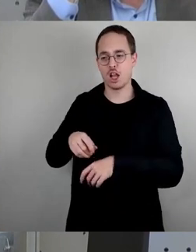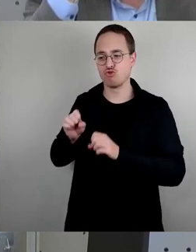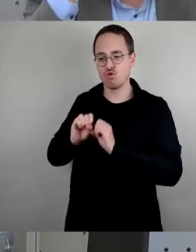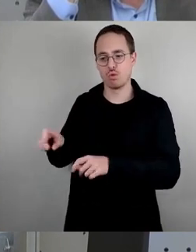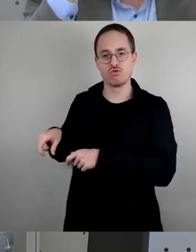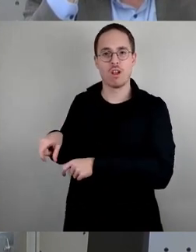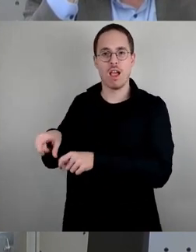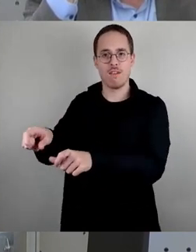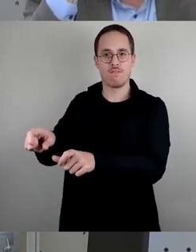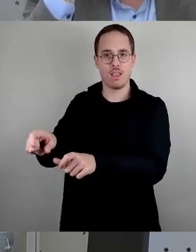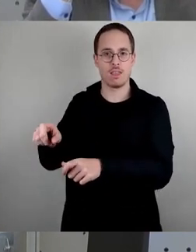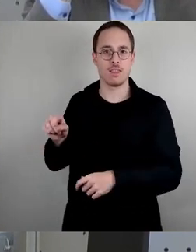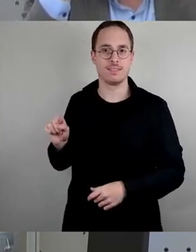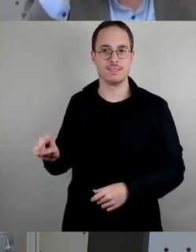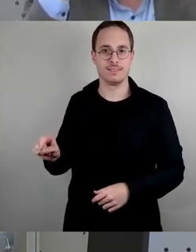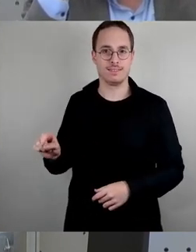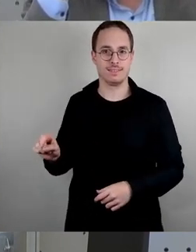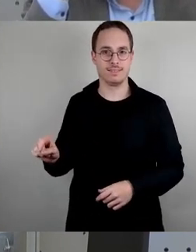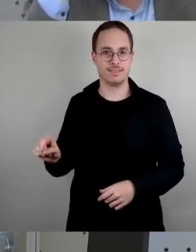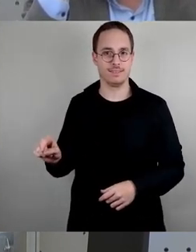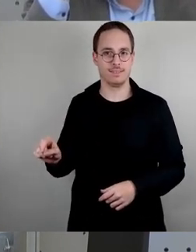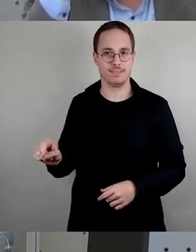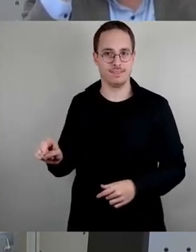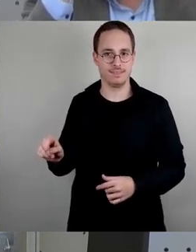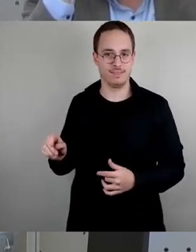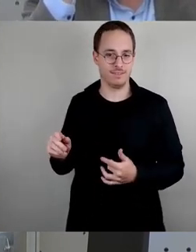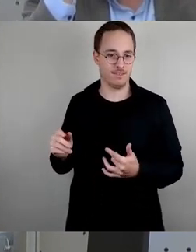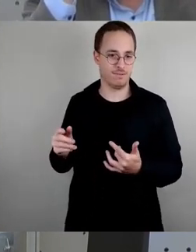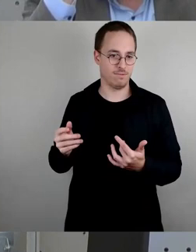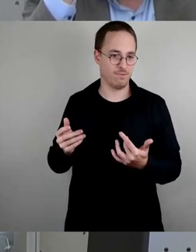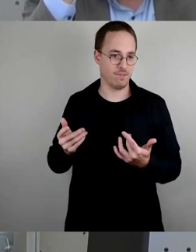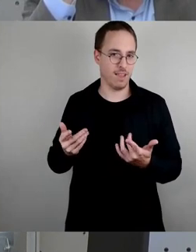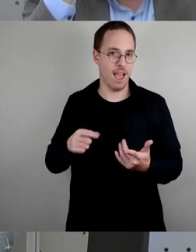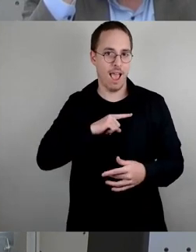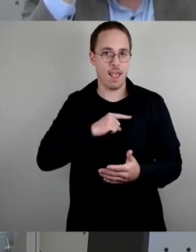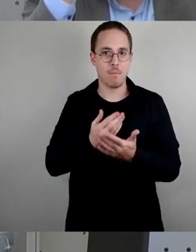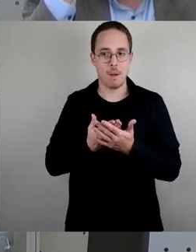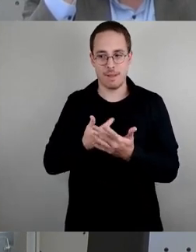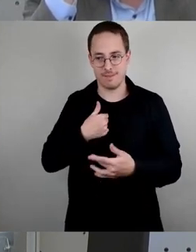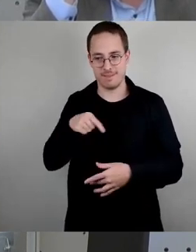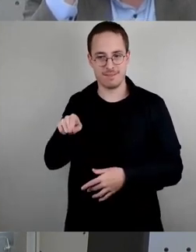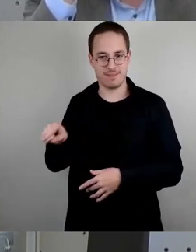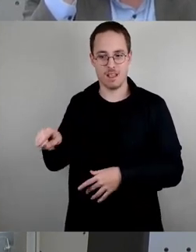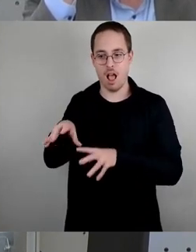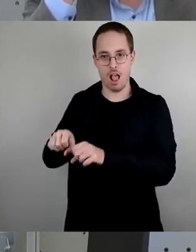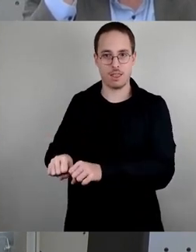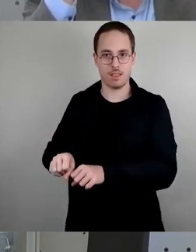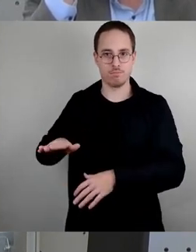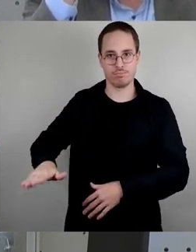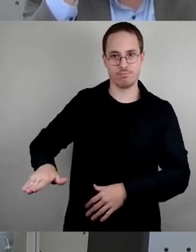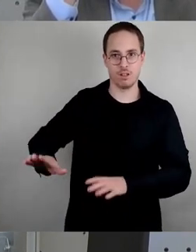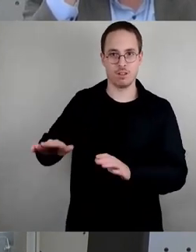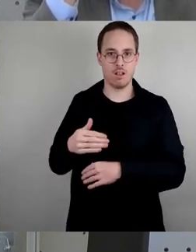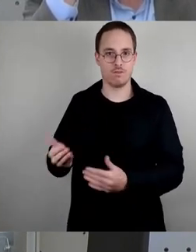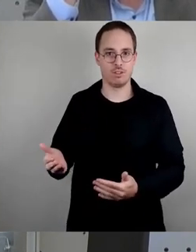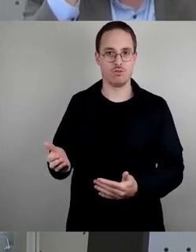das Halten auf Radschutzstreifen auch nicht gestattet ist. Ich darf ein Lieferfahrzeug auch nicht auf einem Radschutzstreifen abstellen. Ich darf dort fahren,